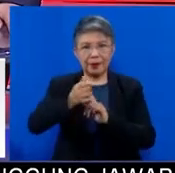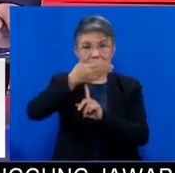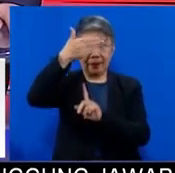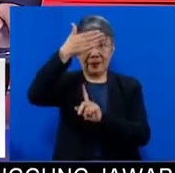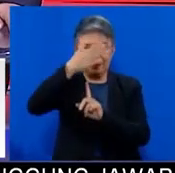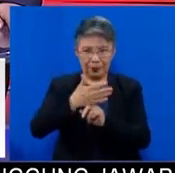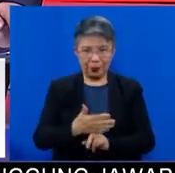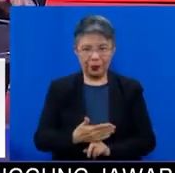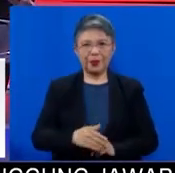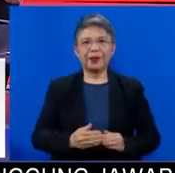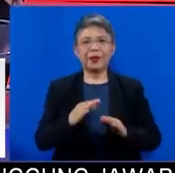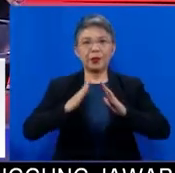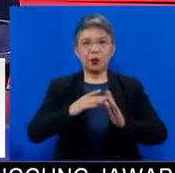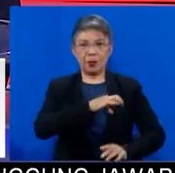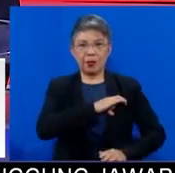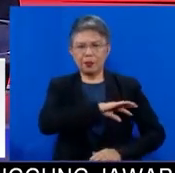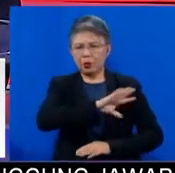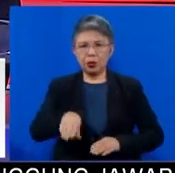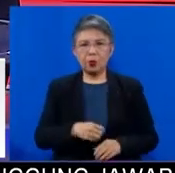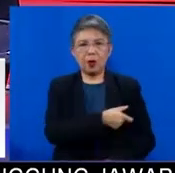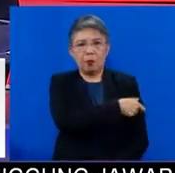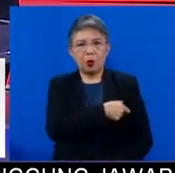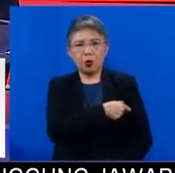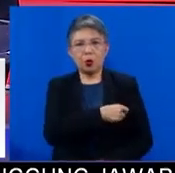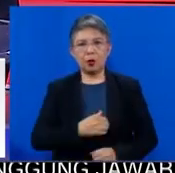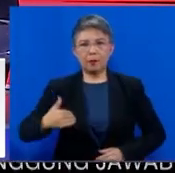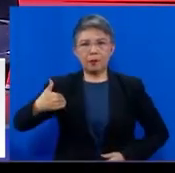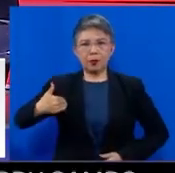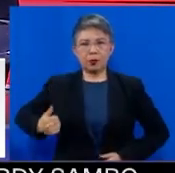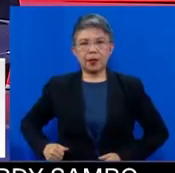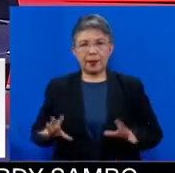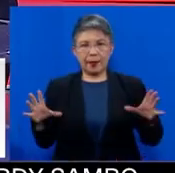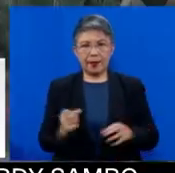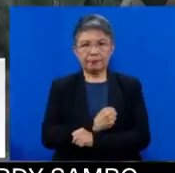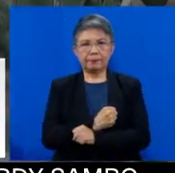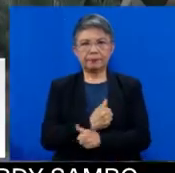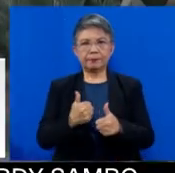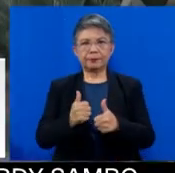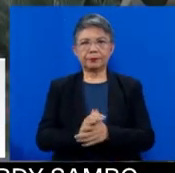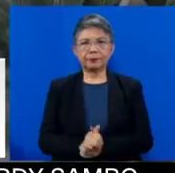Merdeka bersama dengan seluruh komponen protokol pasukan lengkap.